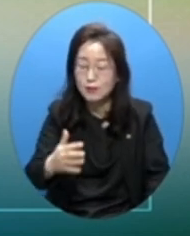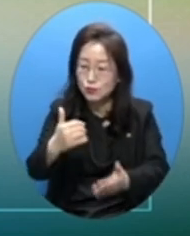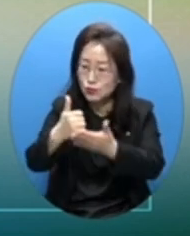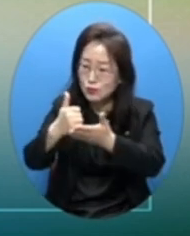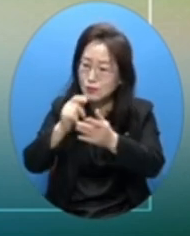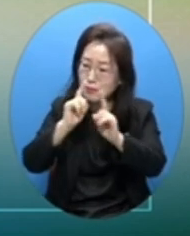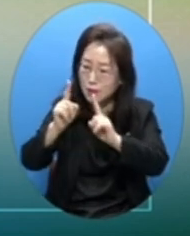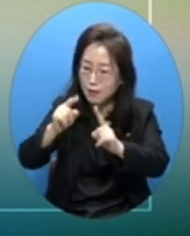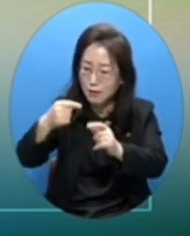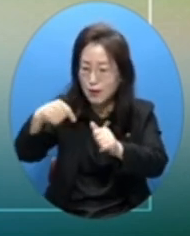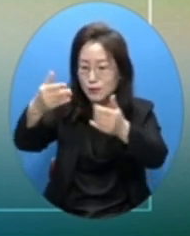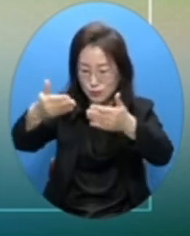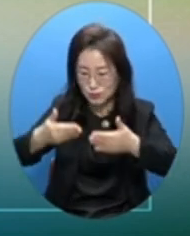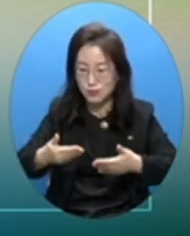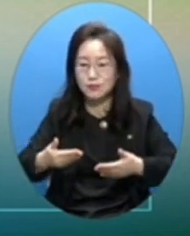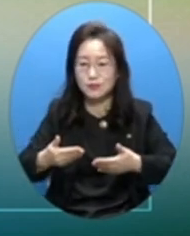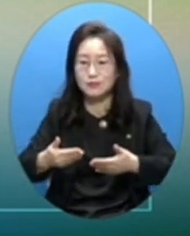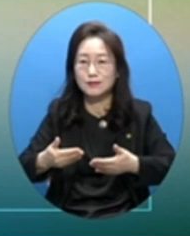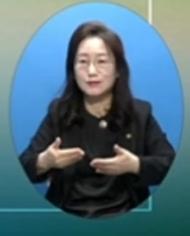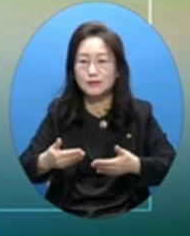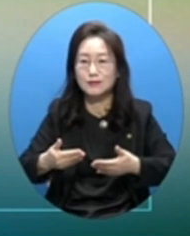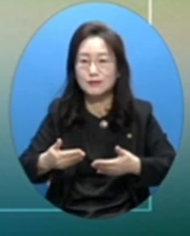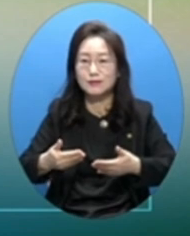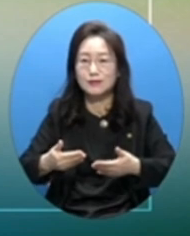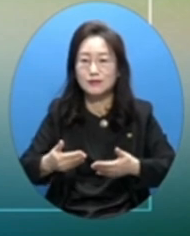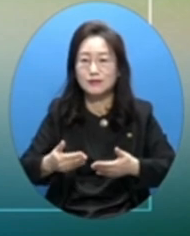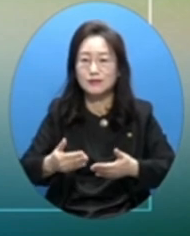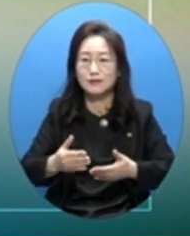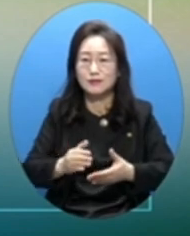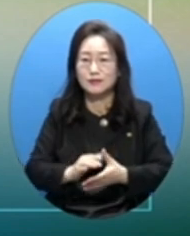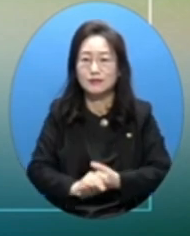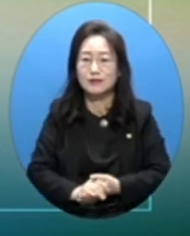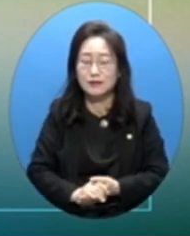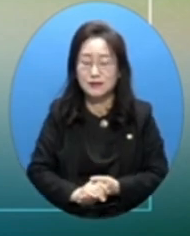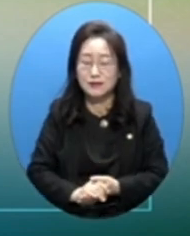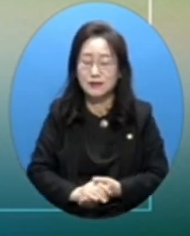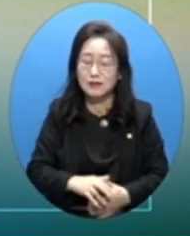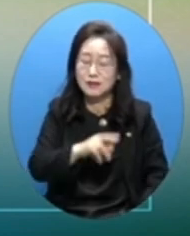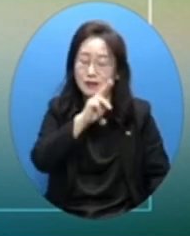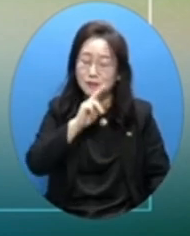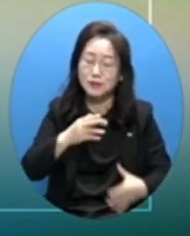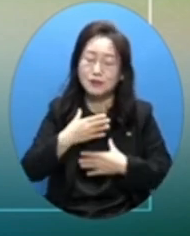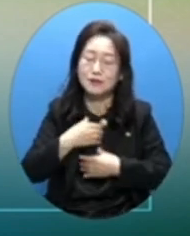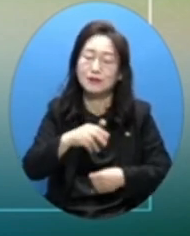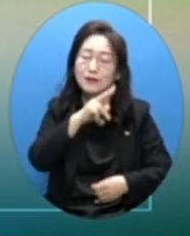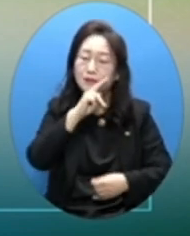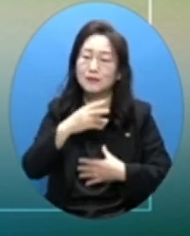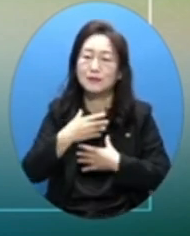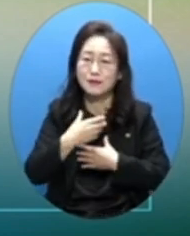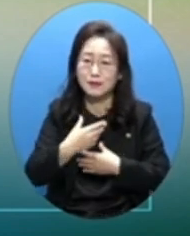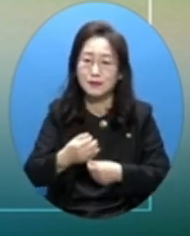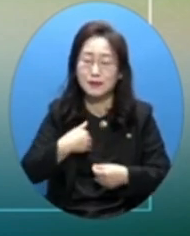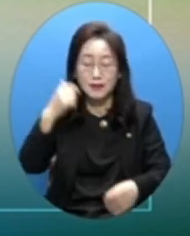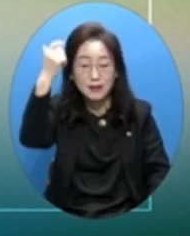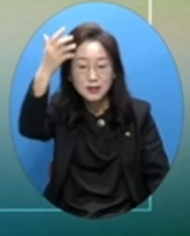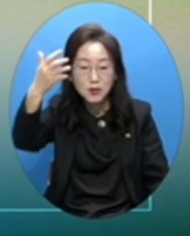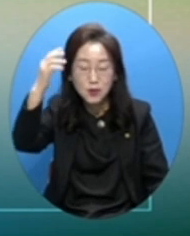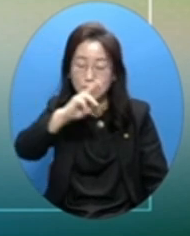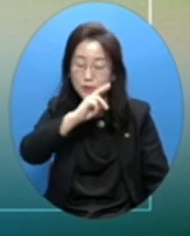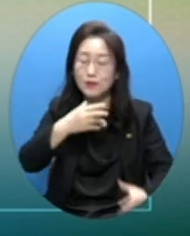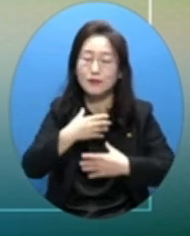가르치셨네요. Whatever my lot thou hast taught me to say 평안해요 평안해요 내 영혼이